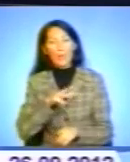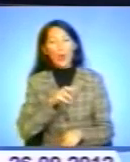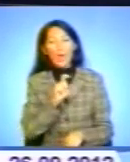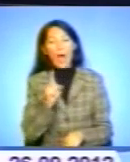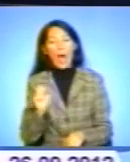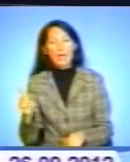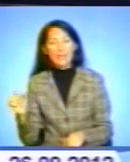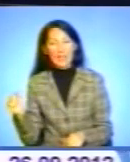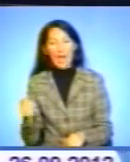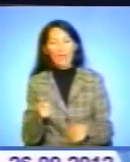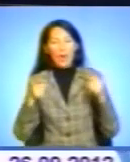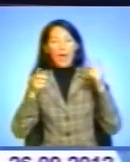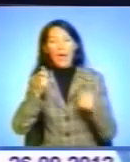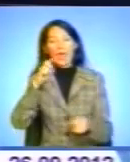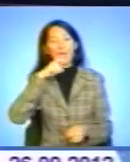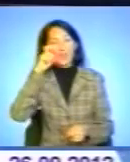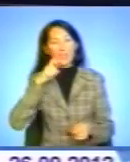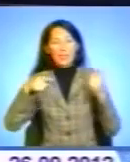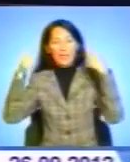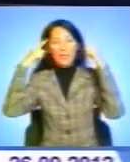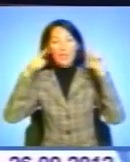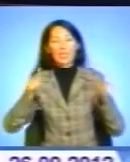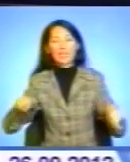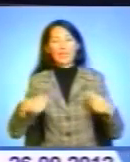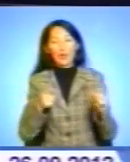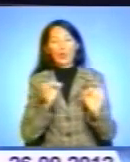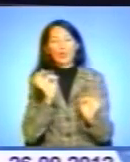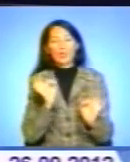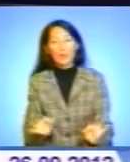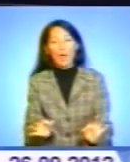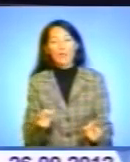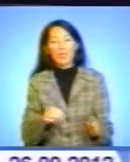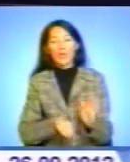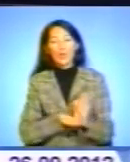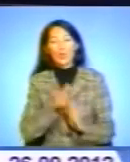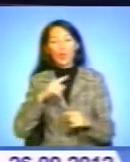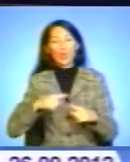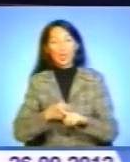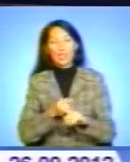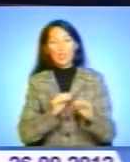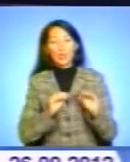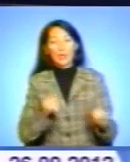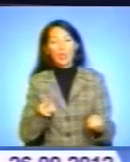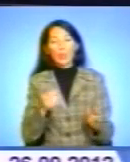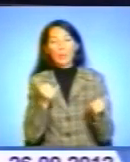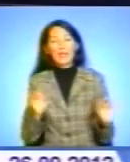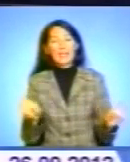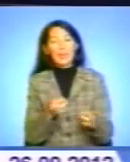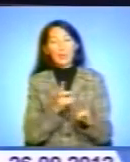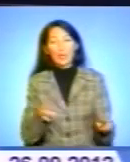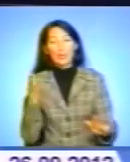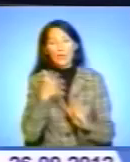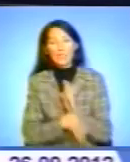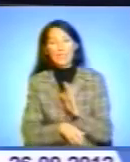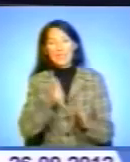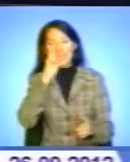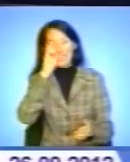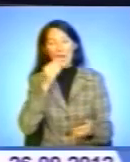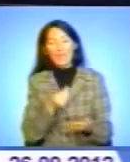вітчизняні винахідники створюють справді високотехнологічне устаткування. Тому тепер не потрібно витрачати державні кошти на